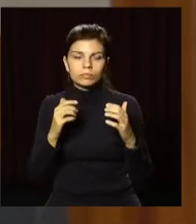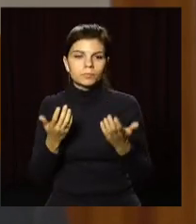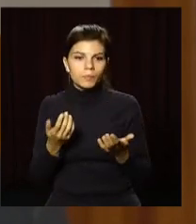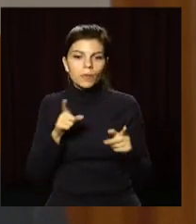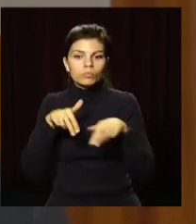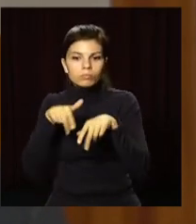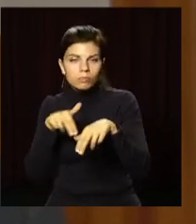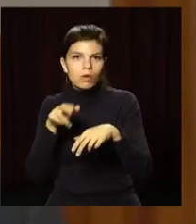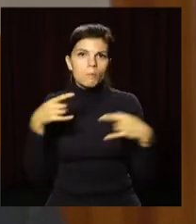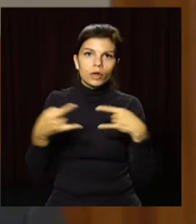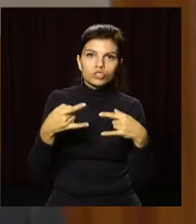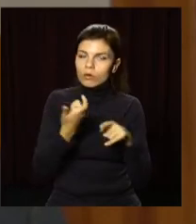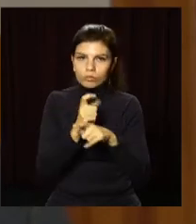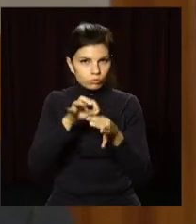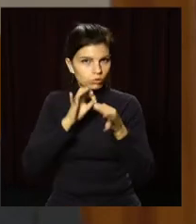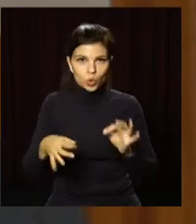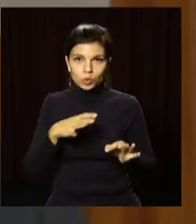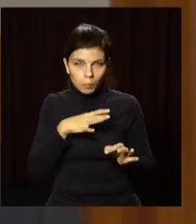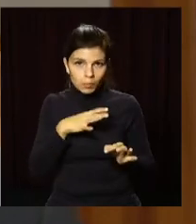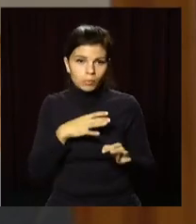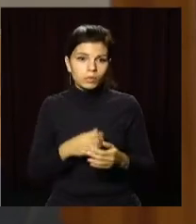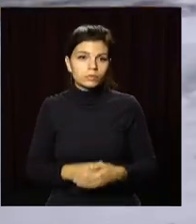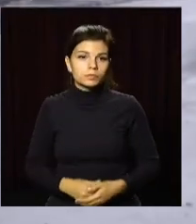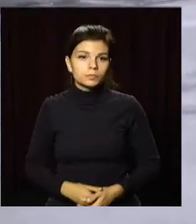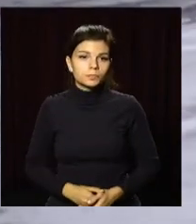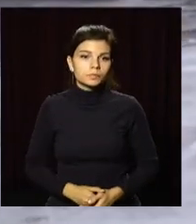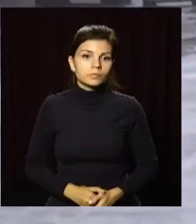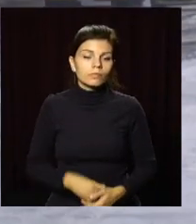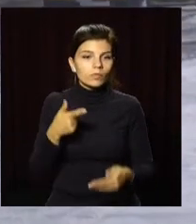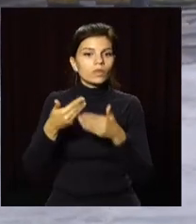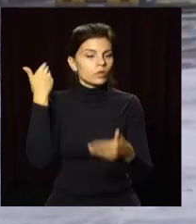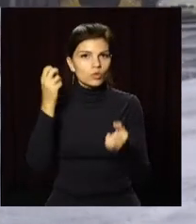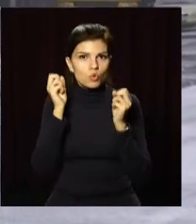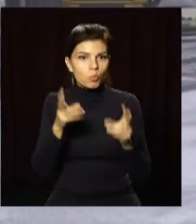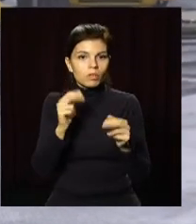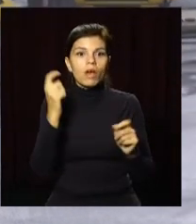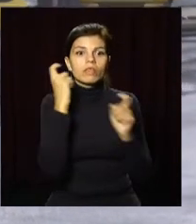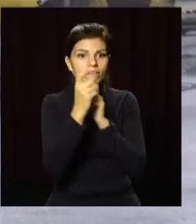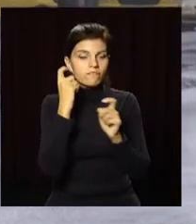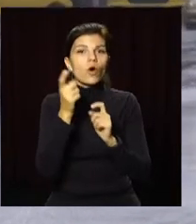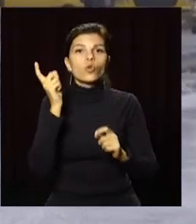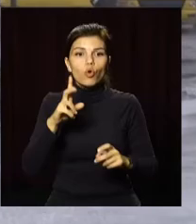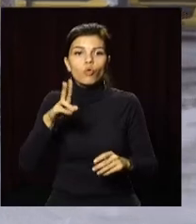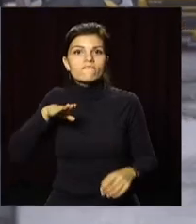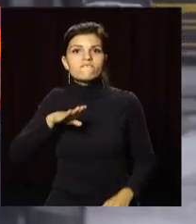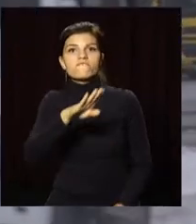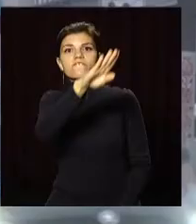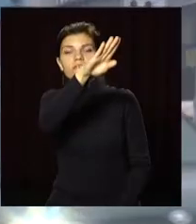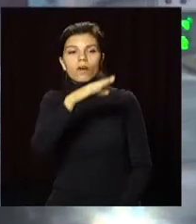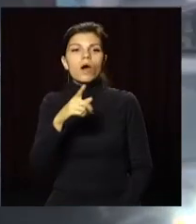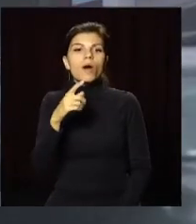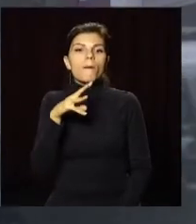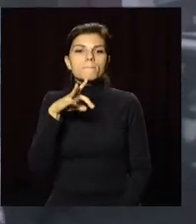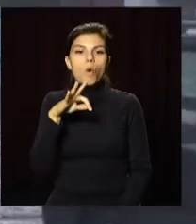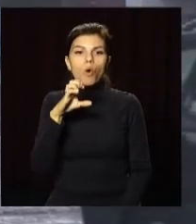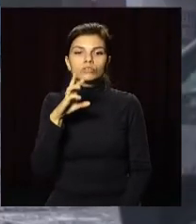средств, пішоходів. Це був найбільш складний момент во всьому цьому проєкті. Небезпека раніше чатувала й на трамваї, що рухалися уверх по маршруту